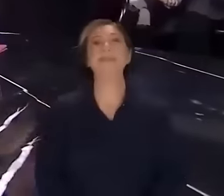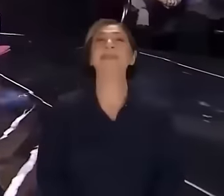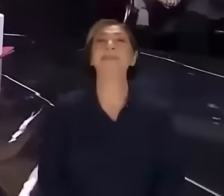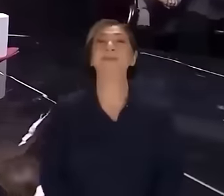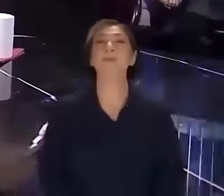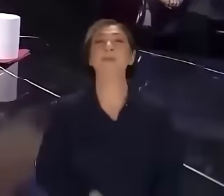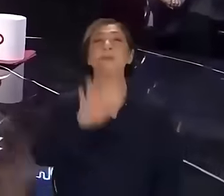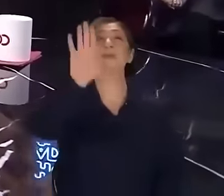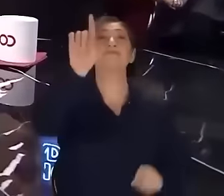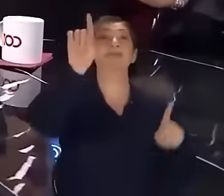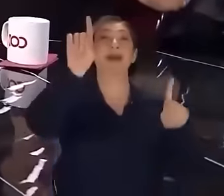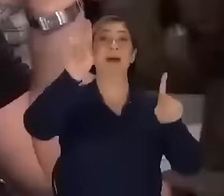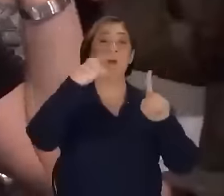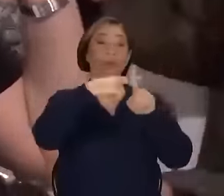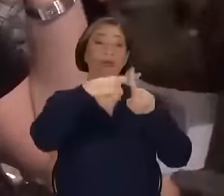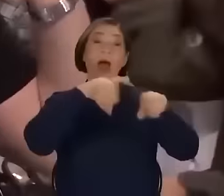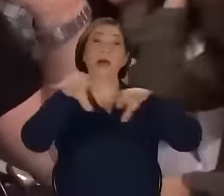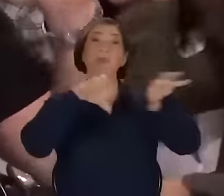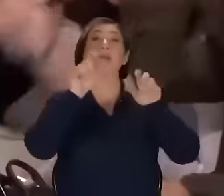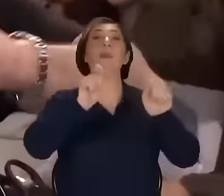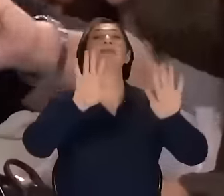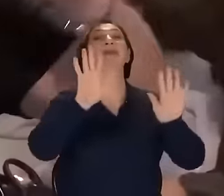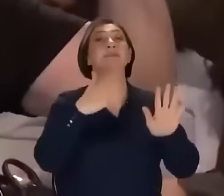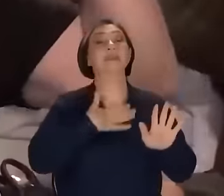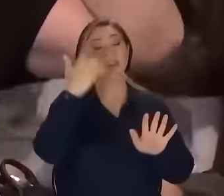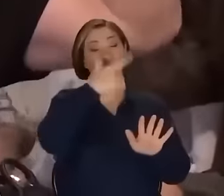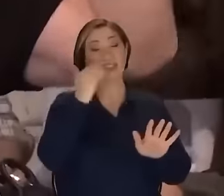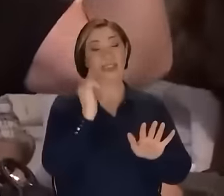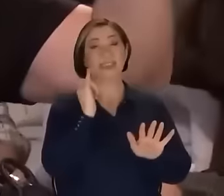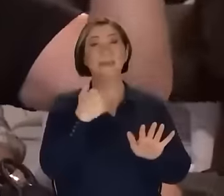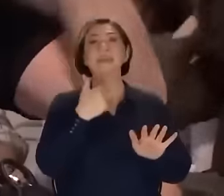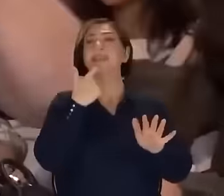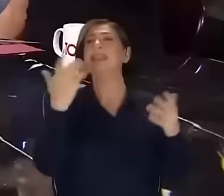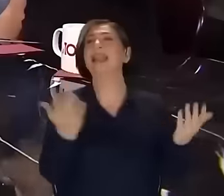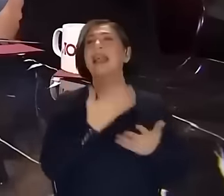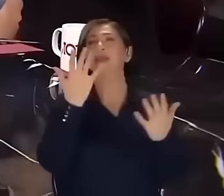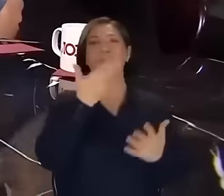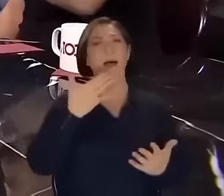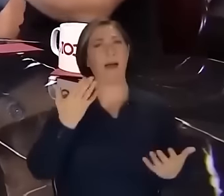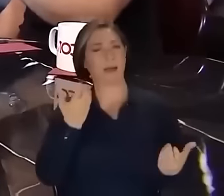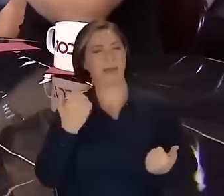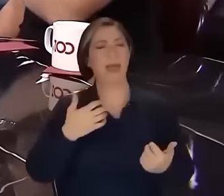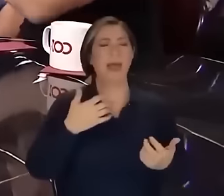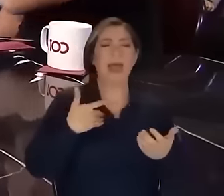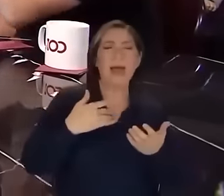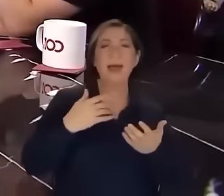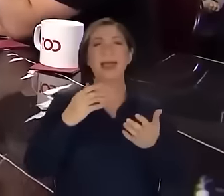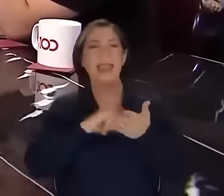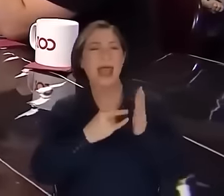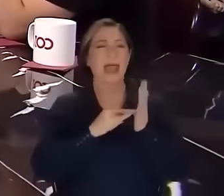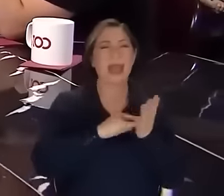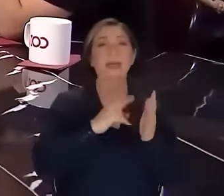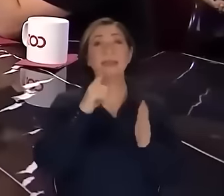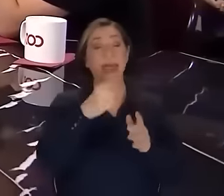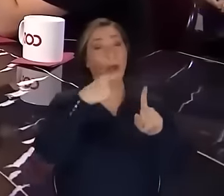Peki. Bir dakika, burada bir pozitif ayrımcılık yapılmasın. Biz çirkinleri, hani biz yıllarca karizmatiyiz falan diye götürdük. Evet. Ben de